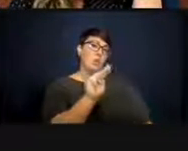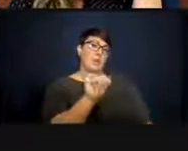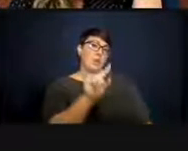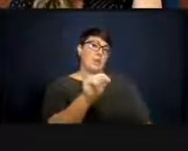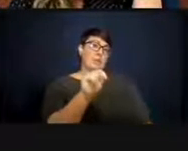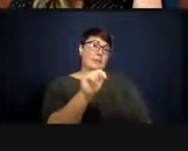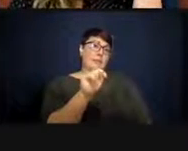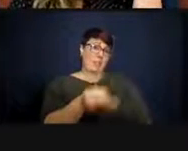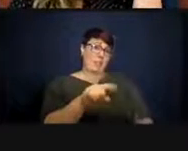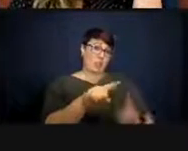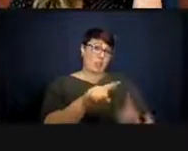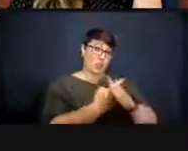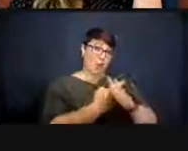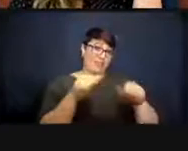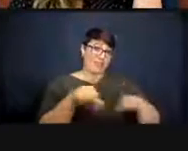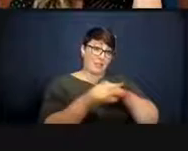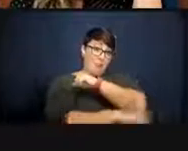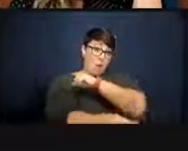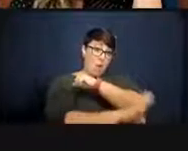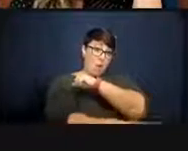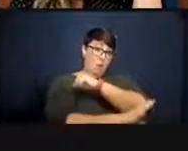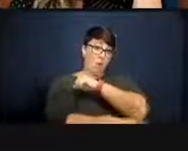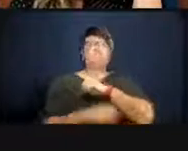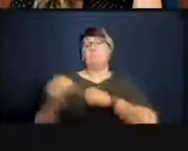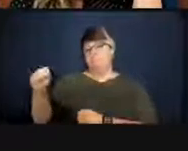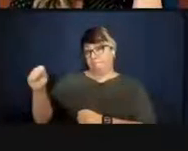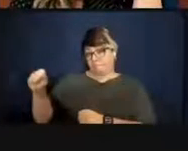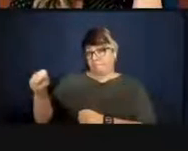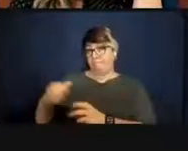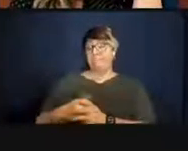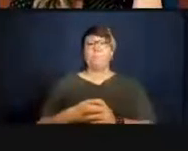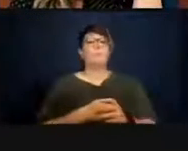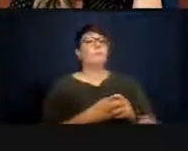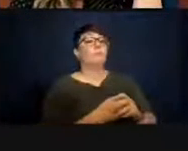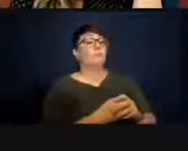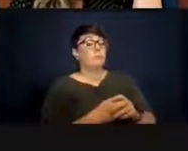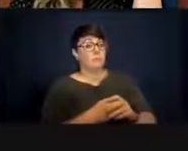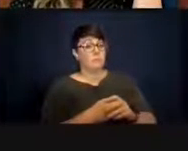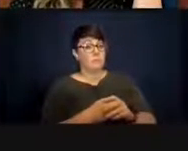أن البدء سيبدأ في هذا الخريف؟ نعم،